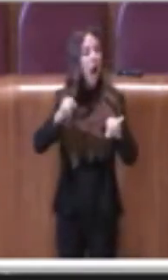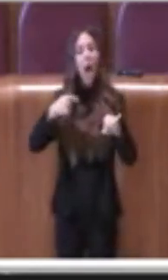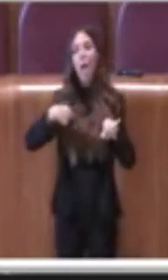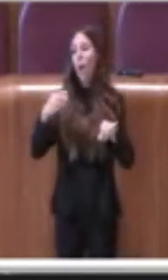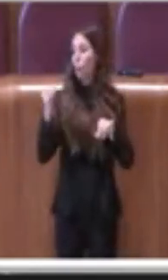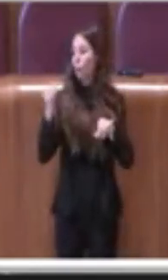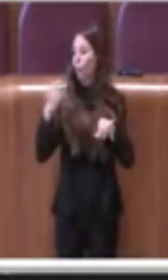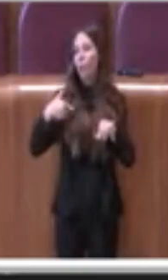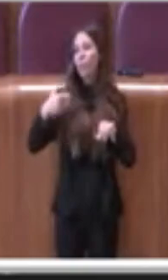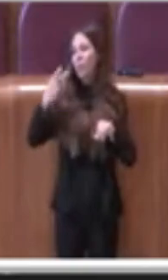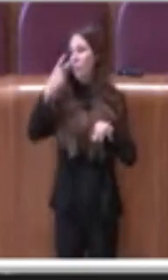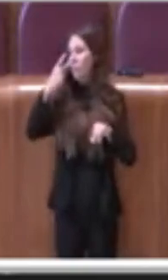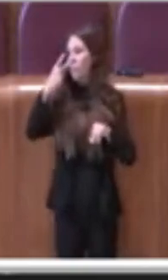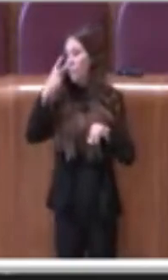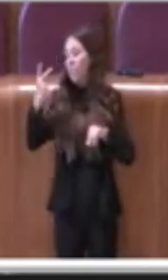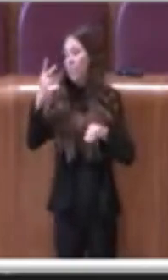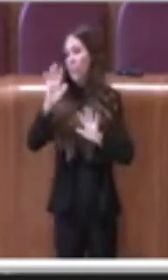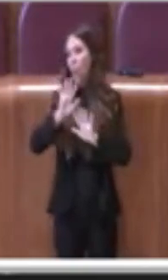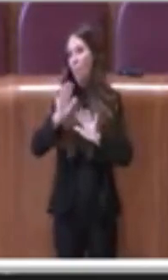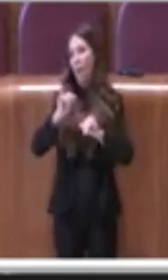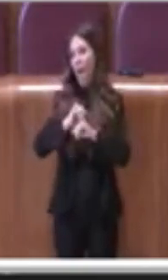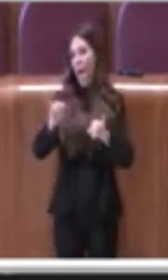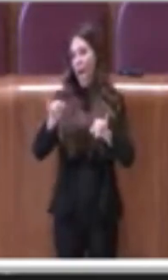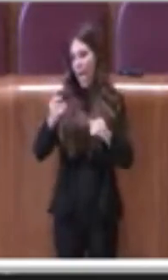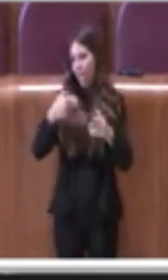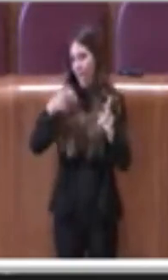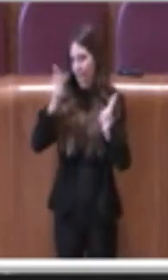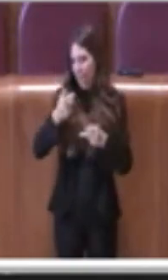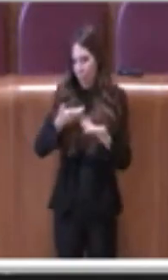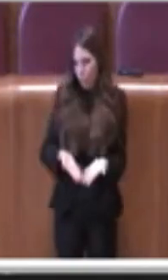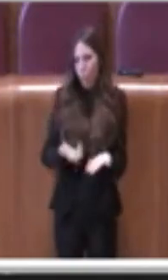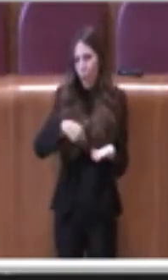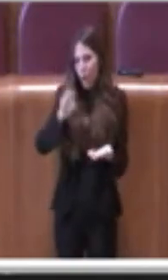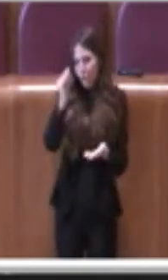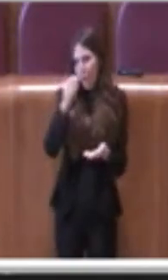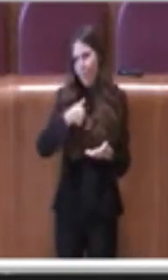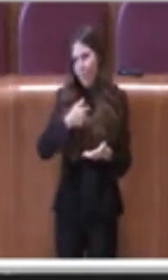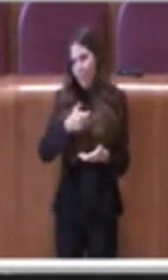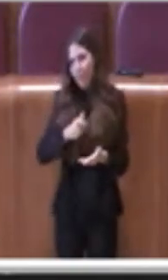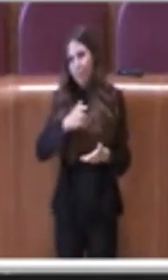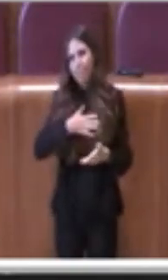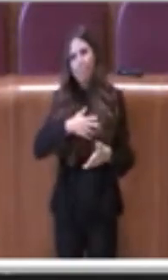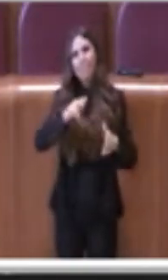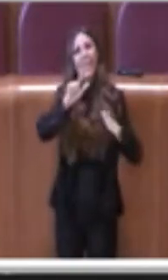giovane, seppur poco perché ho 38 anni. Però oltre a questo, Presidente, noi abbiamo,